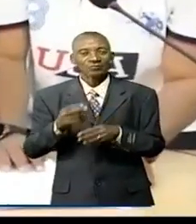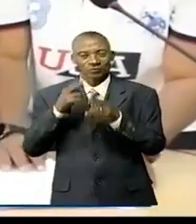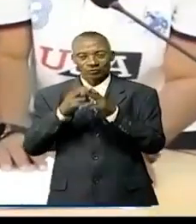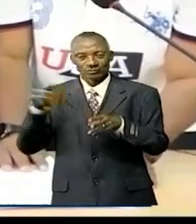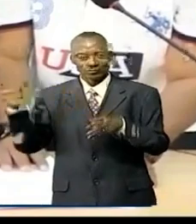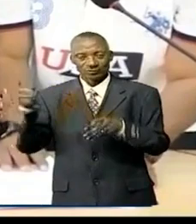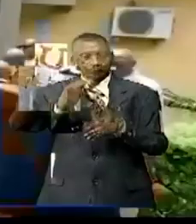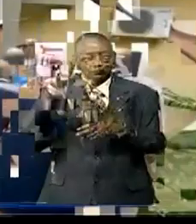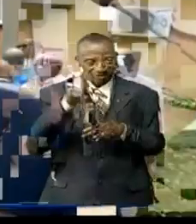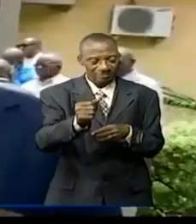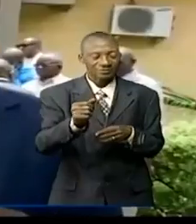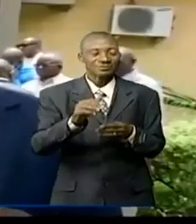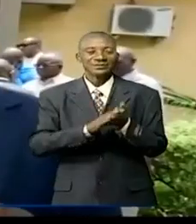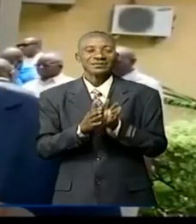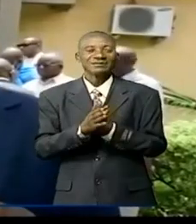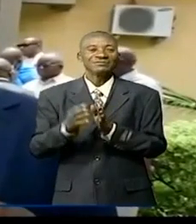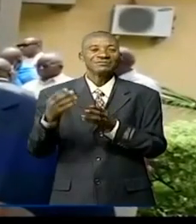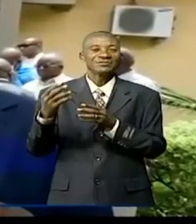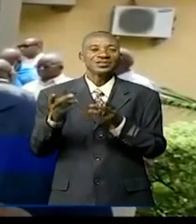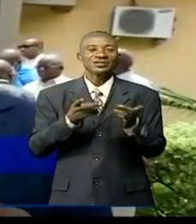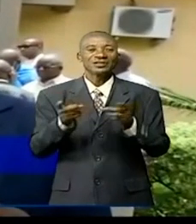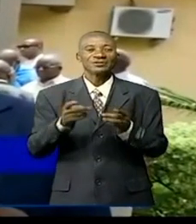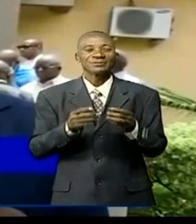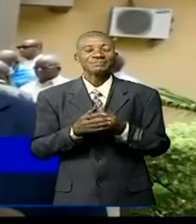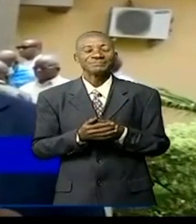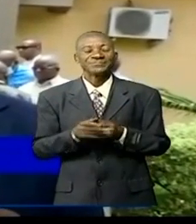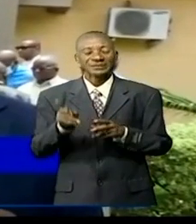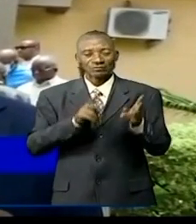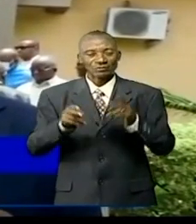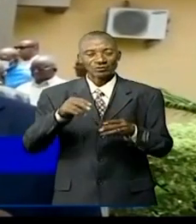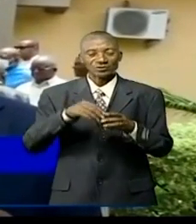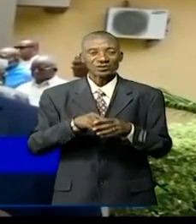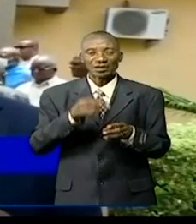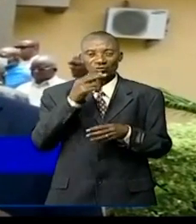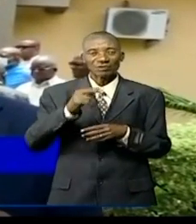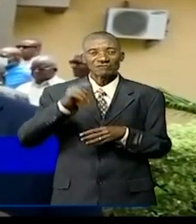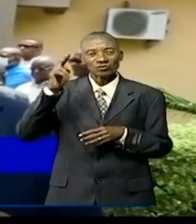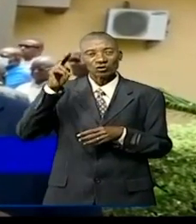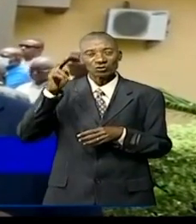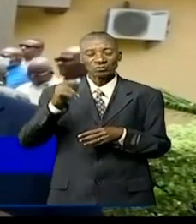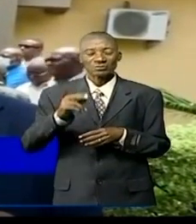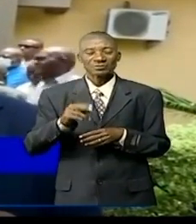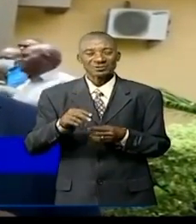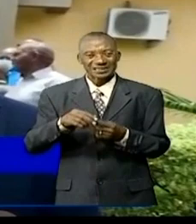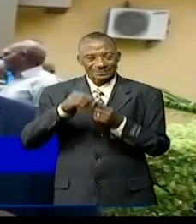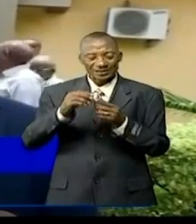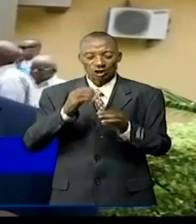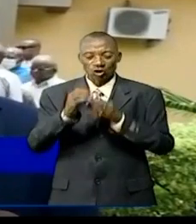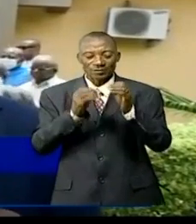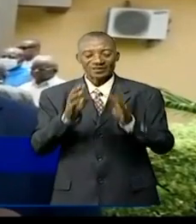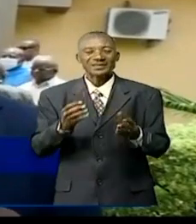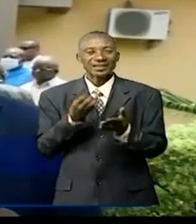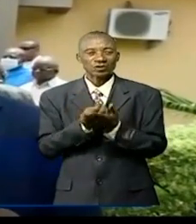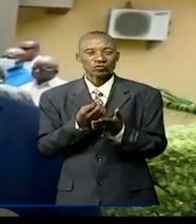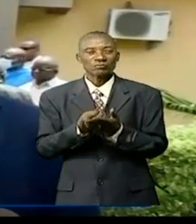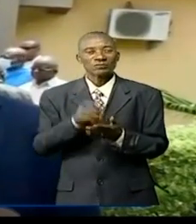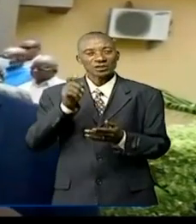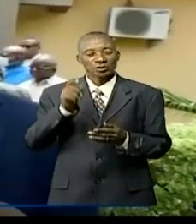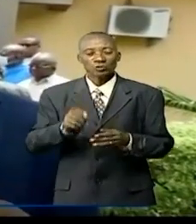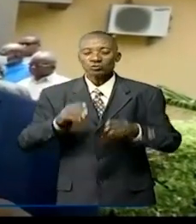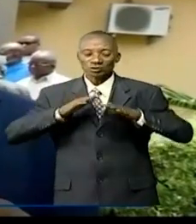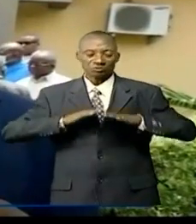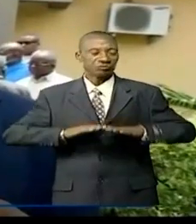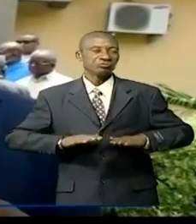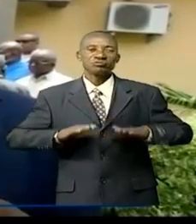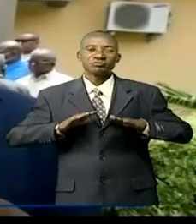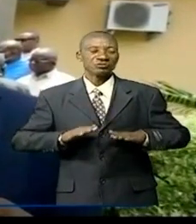modeste personne. La population du Nord Kivu, précisément les opérateurs économiques, doivent se sentir à l'aise parce que nous venons